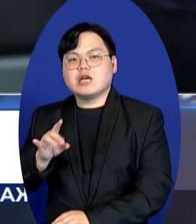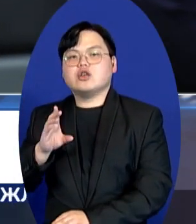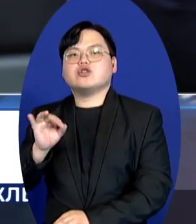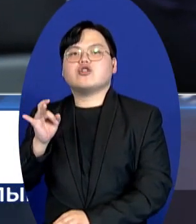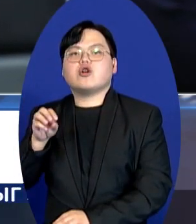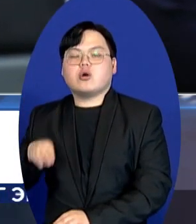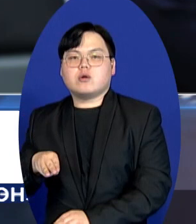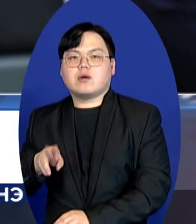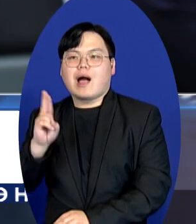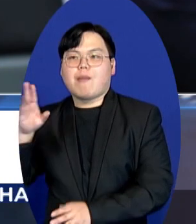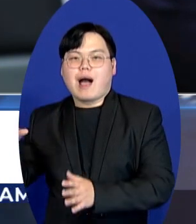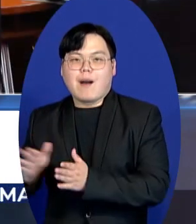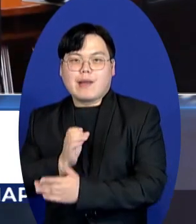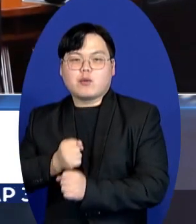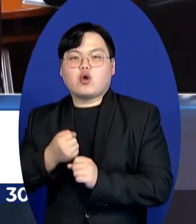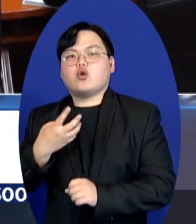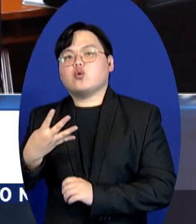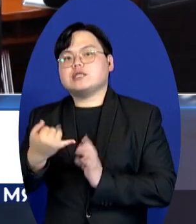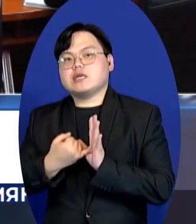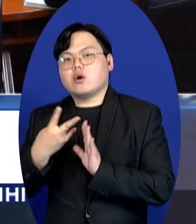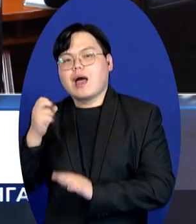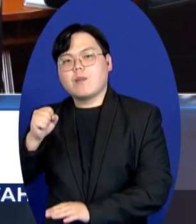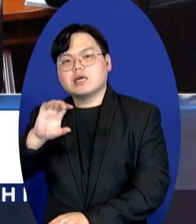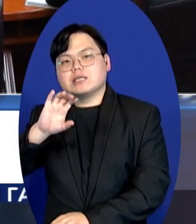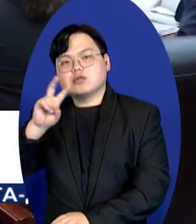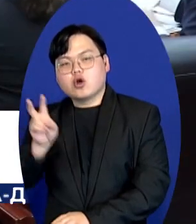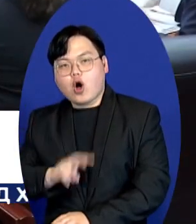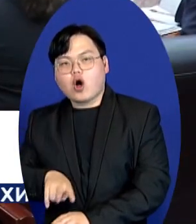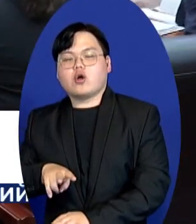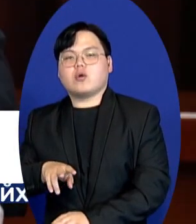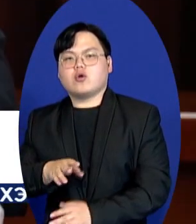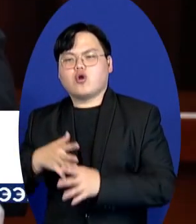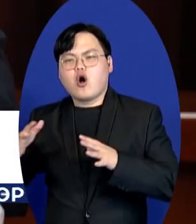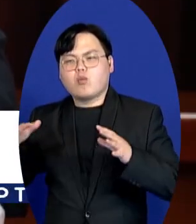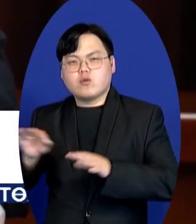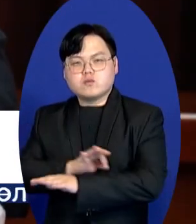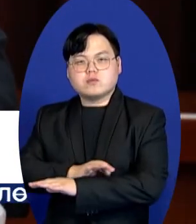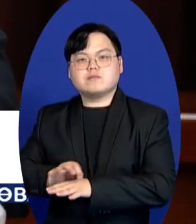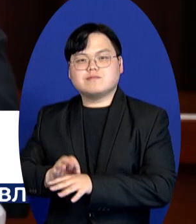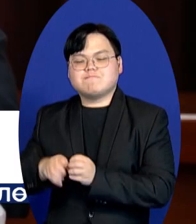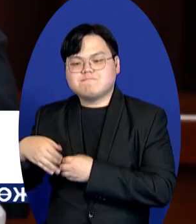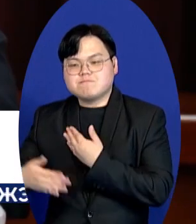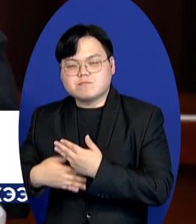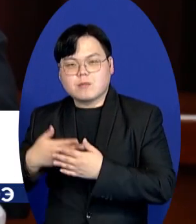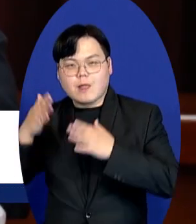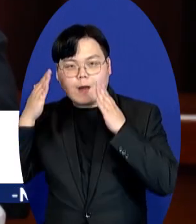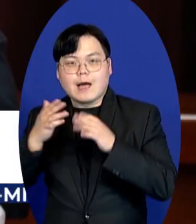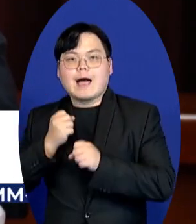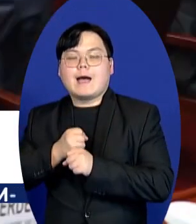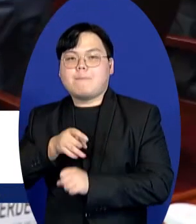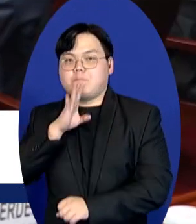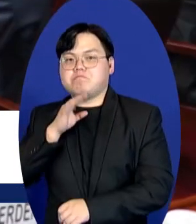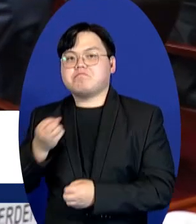байгаа 462 сая Америк долларын төсөл зэрэг томоохон төсөл ажлуудын хэрэгжилтэд цаашид анхаарна ажиллана